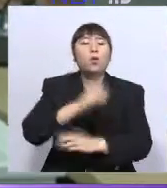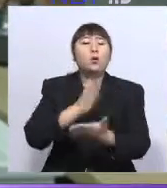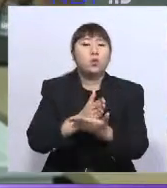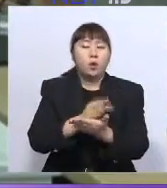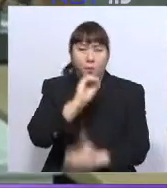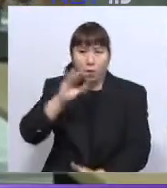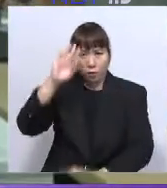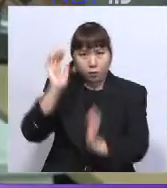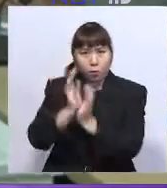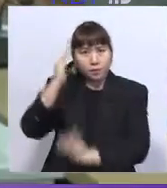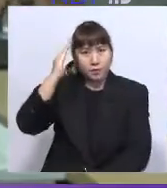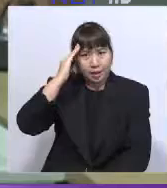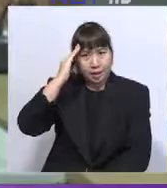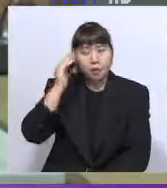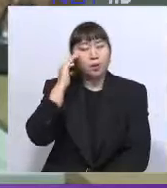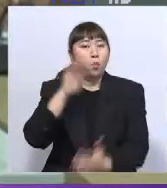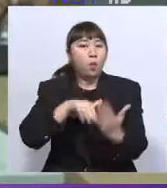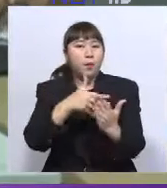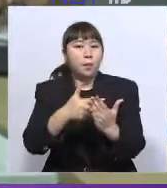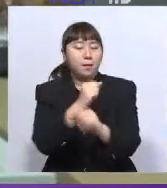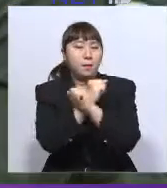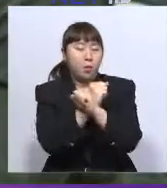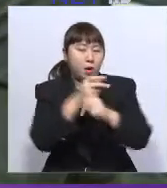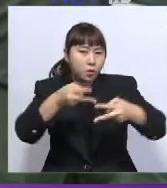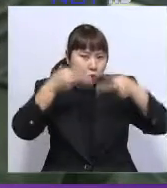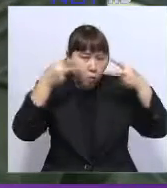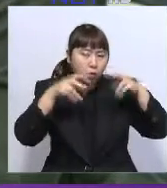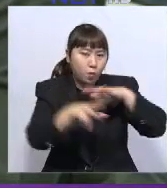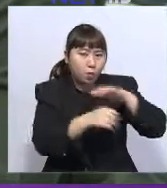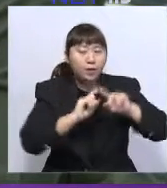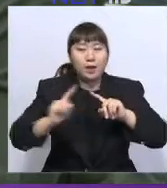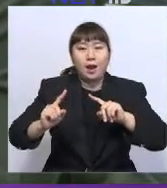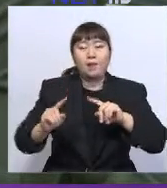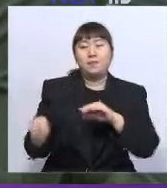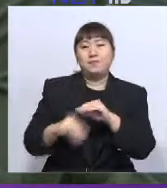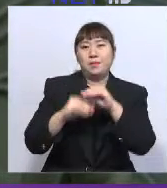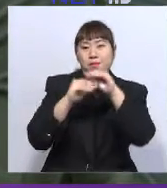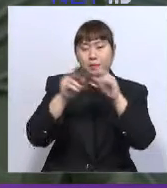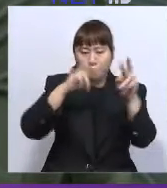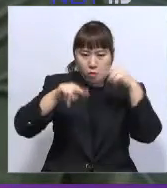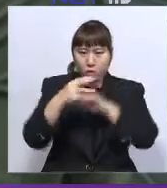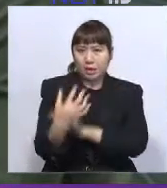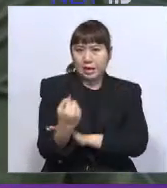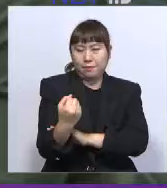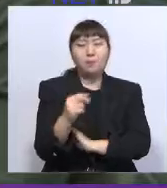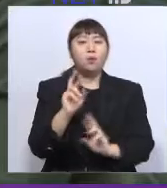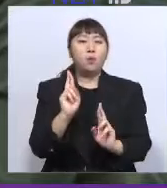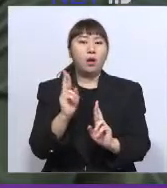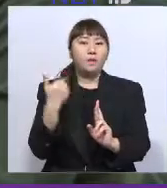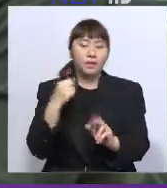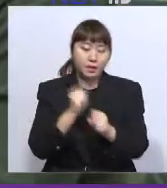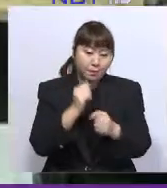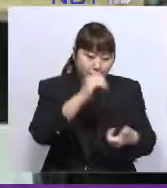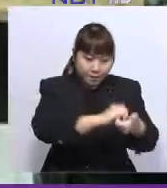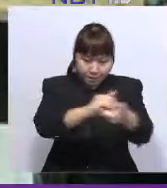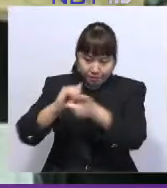ให้ตำรวจรับทราบเพื่อจะได้วางแผนป้องกันอาชญากรรมเพิ่มความเข้มข้นในการตรวจเฝ้าระวังเหตุสร้างเครือข่ายการมีส่วนร่วม